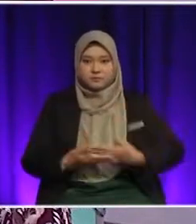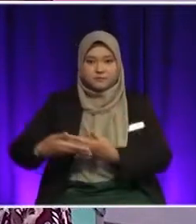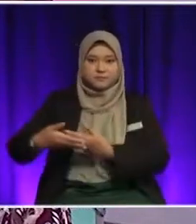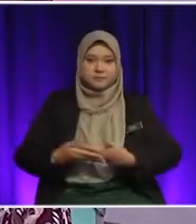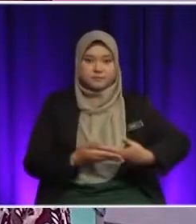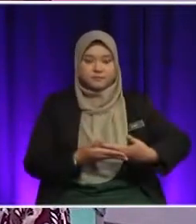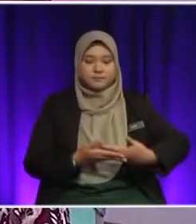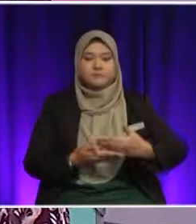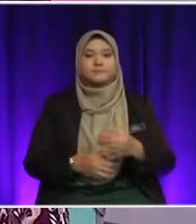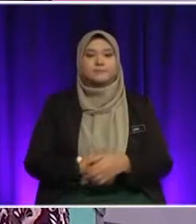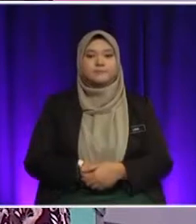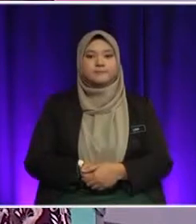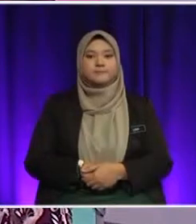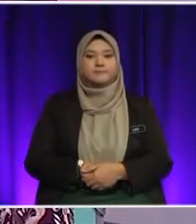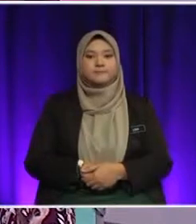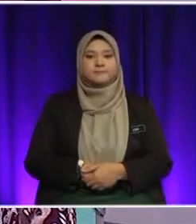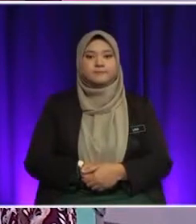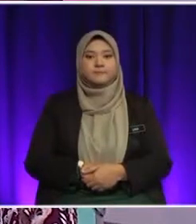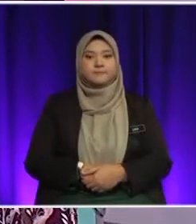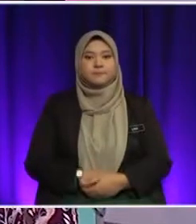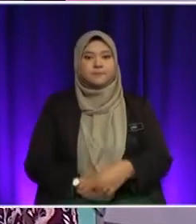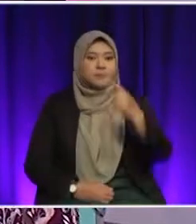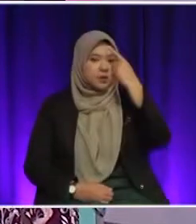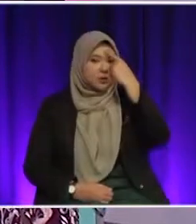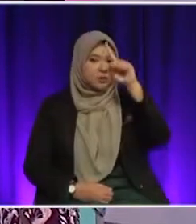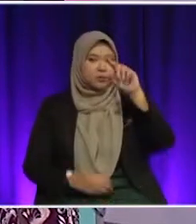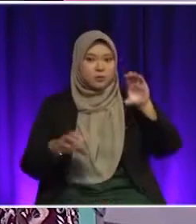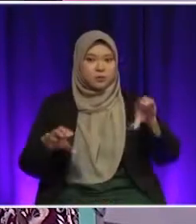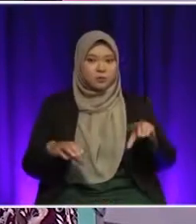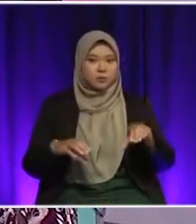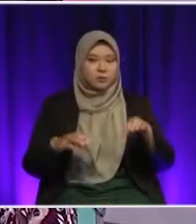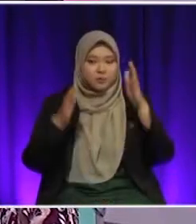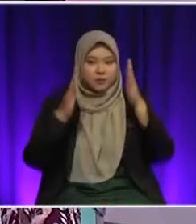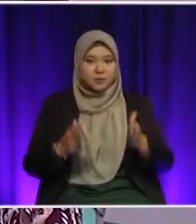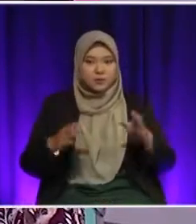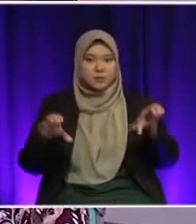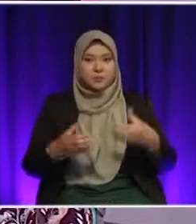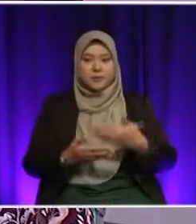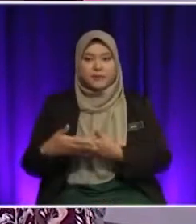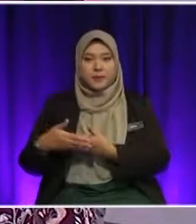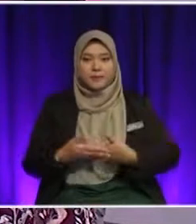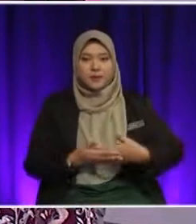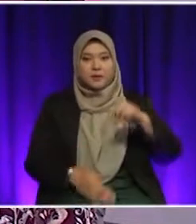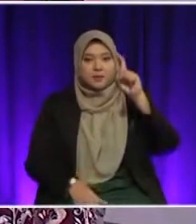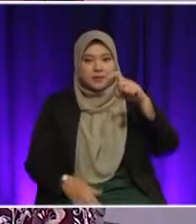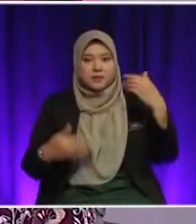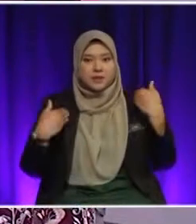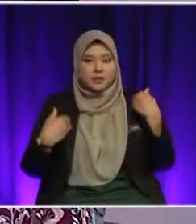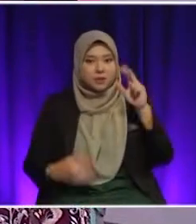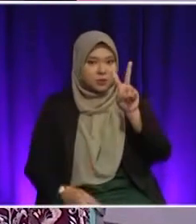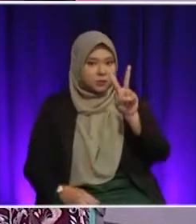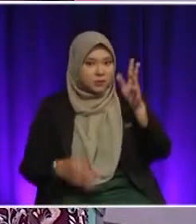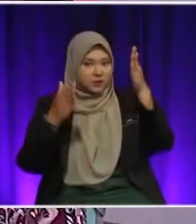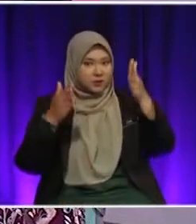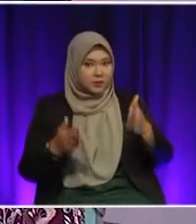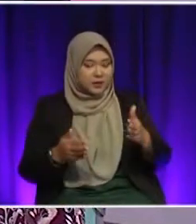untuk pembiakan seks perlu ada dua induk jantan dan betina Oke jadi definisi itu perlu ada